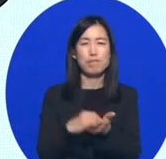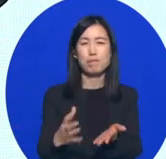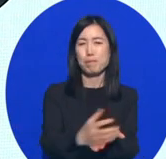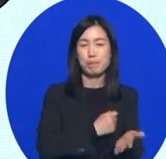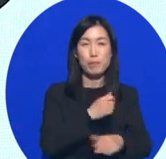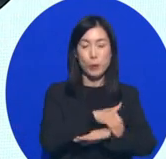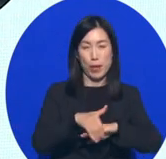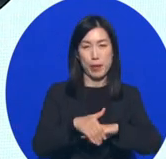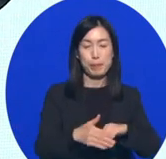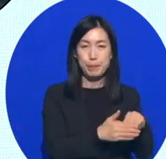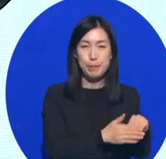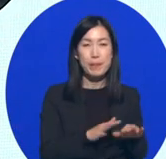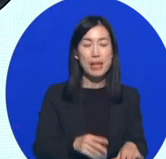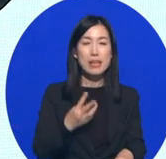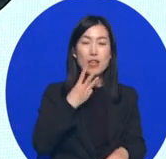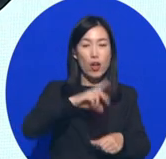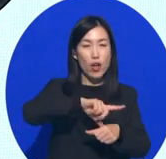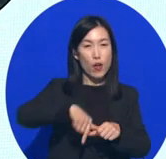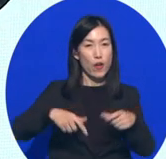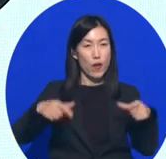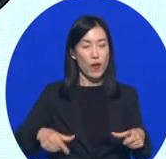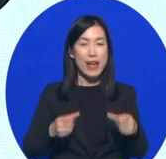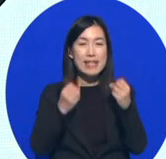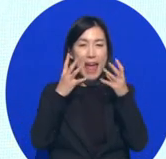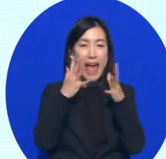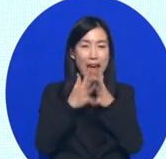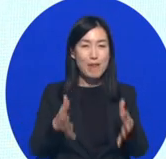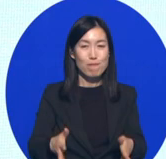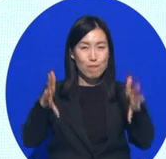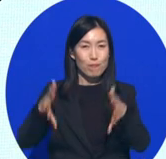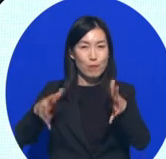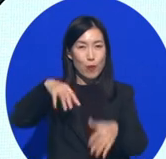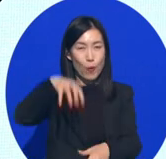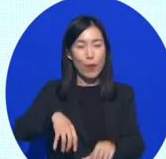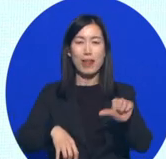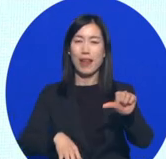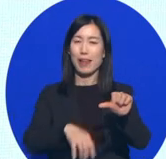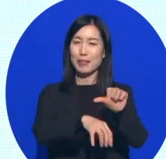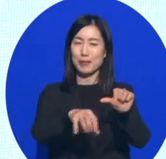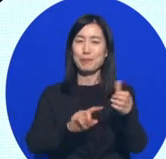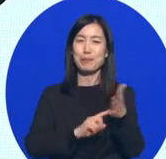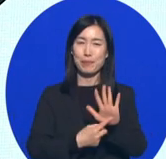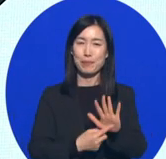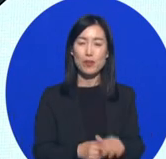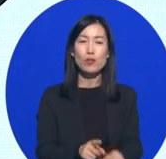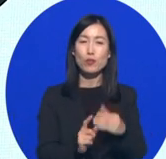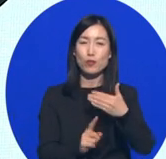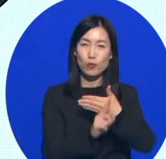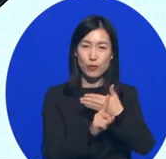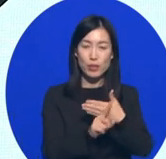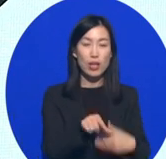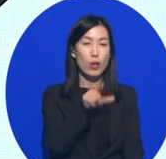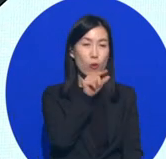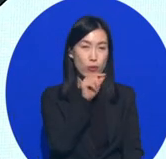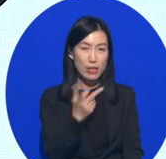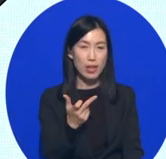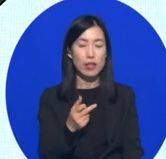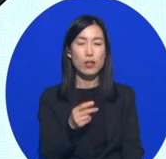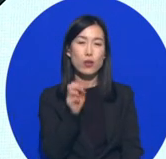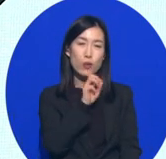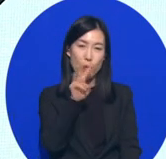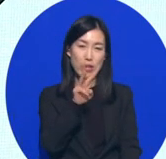총 8만 가구가 새로 들어설 신규 택지 후보지 다섯 곳이 발표됐습니다 수도권에서는 구리와 오산 용인의